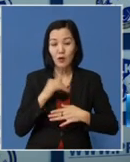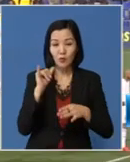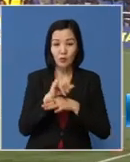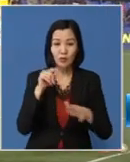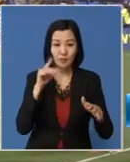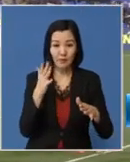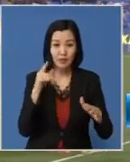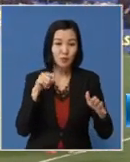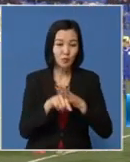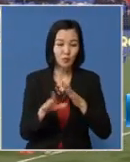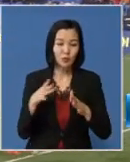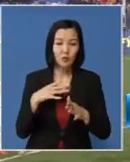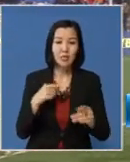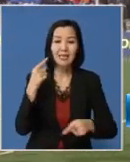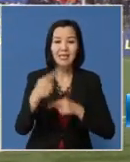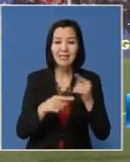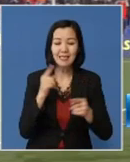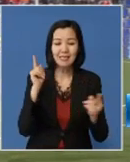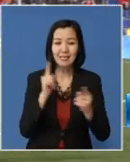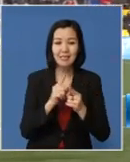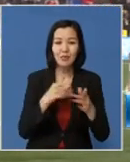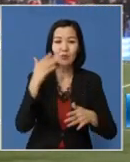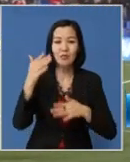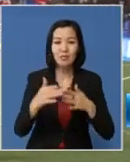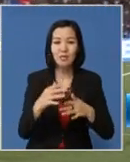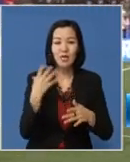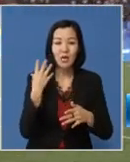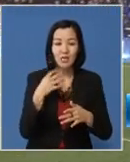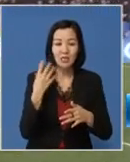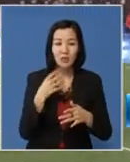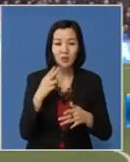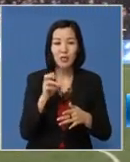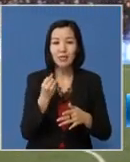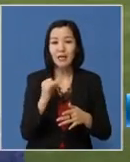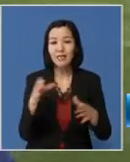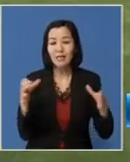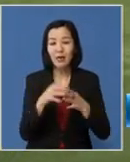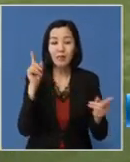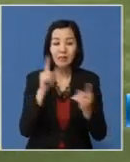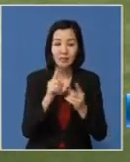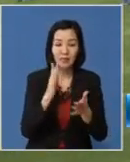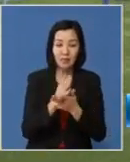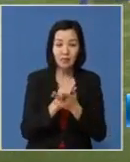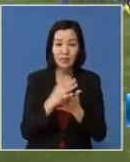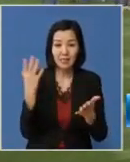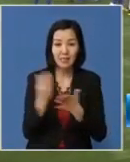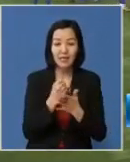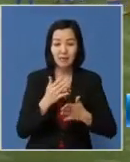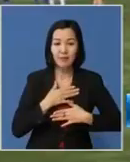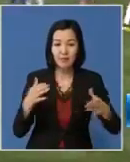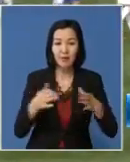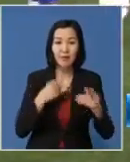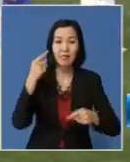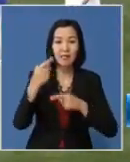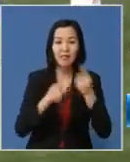боламыз. Жетісу келесі кездесуін сырт алаңда өткізбек. Онда Қызылорданың қайсарымен күш сынасады. Маусым ашар ойынын сәтті бастаған жерлестеріміз